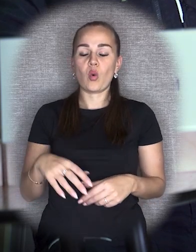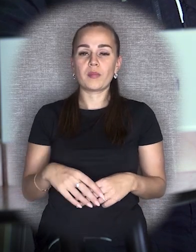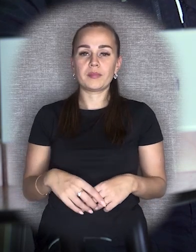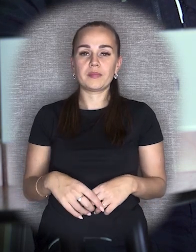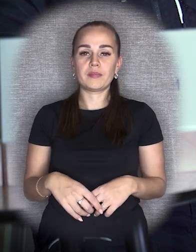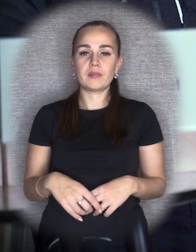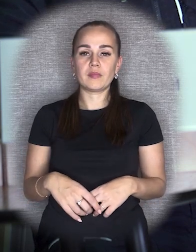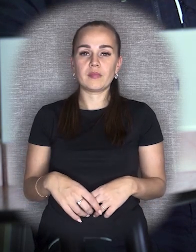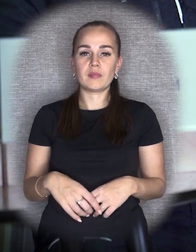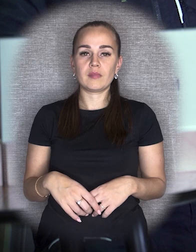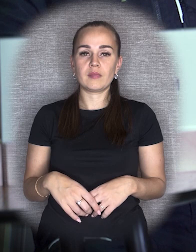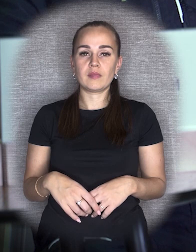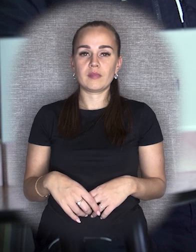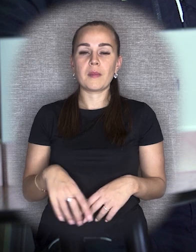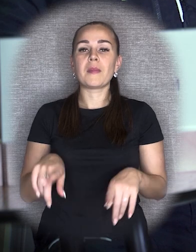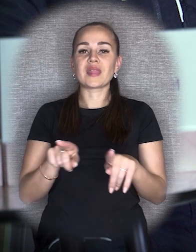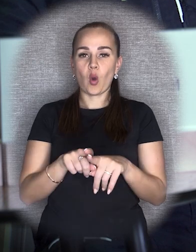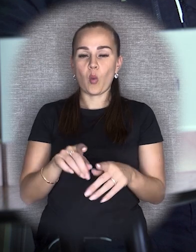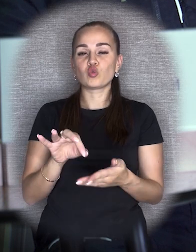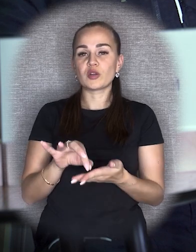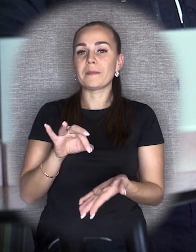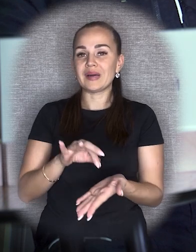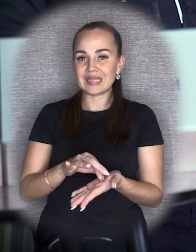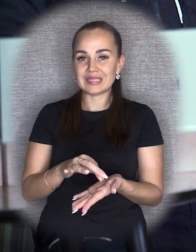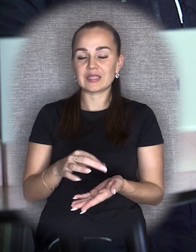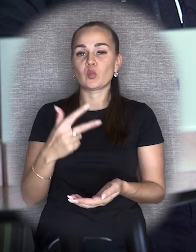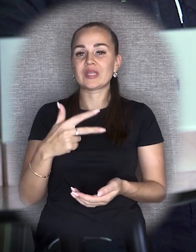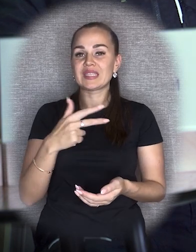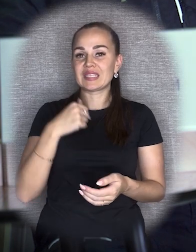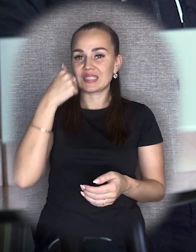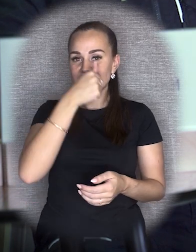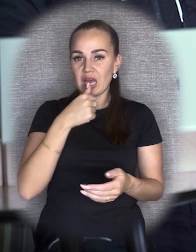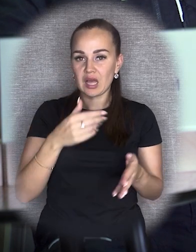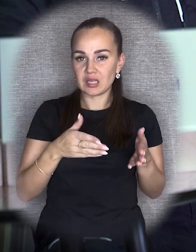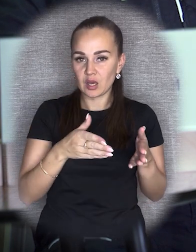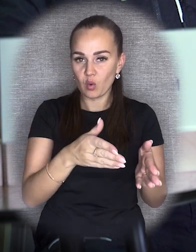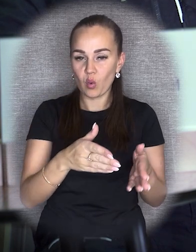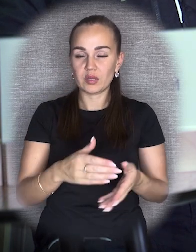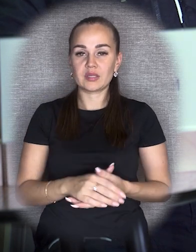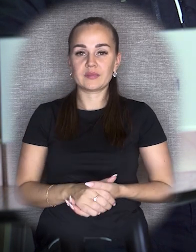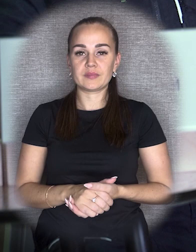Затем по такому же принципу 30-е годы,